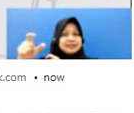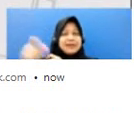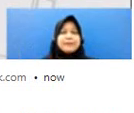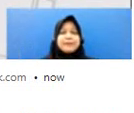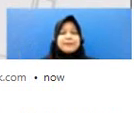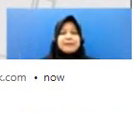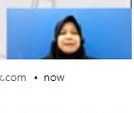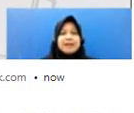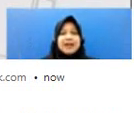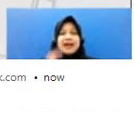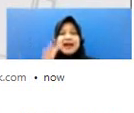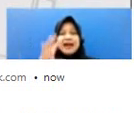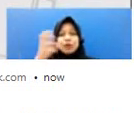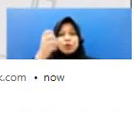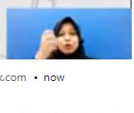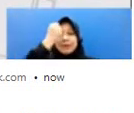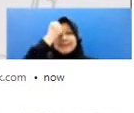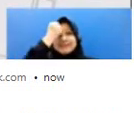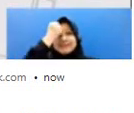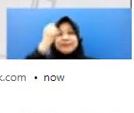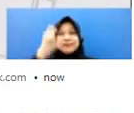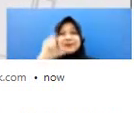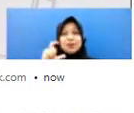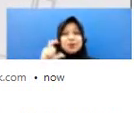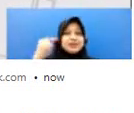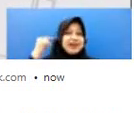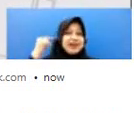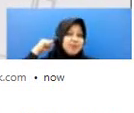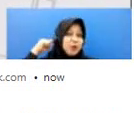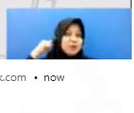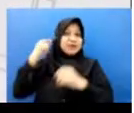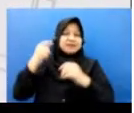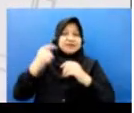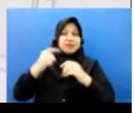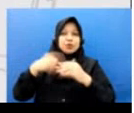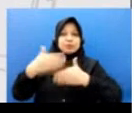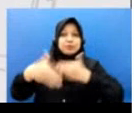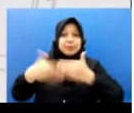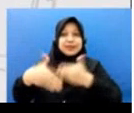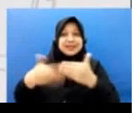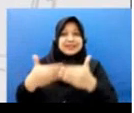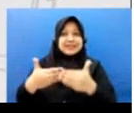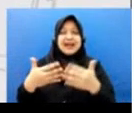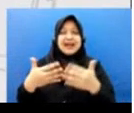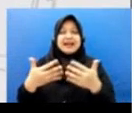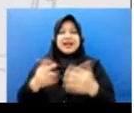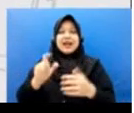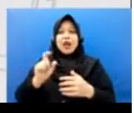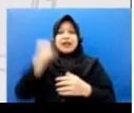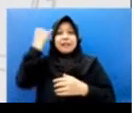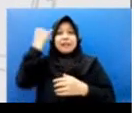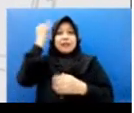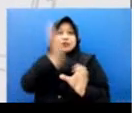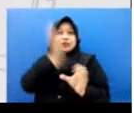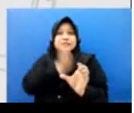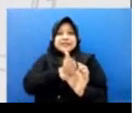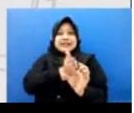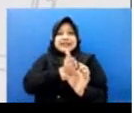ini adalah salah satu kajian di ilmu psikologi itu dikenal dengan sifat namanya kognitif